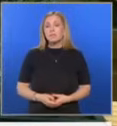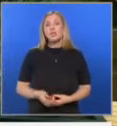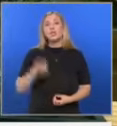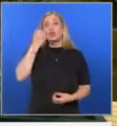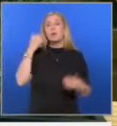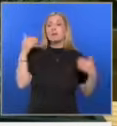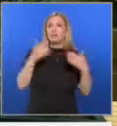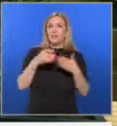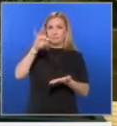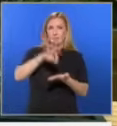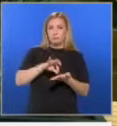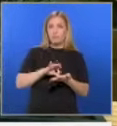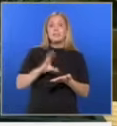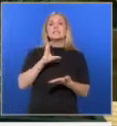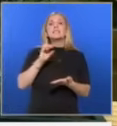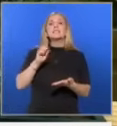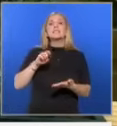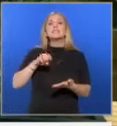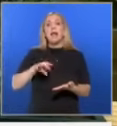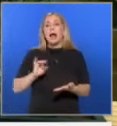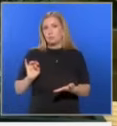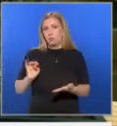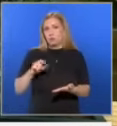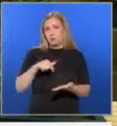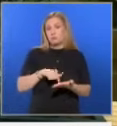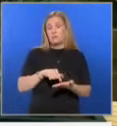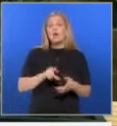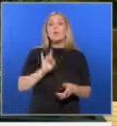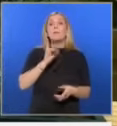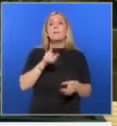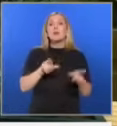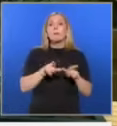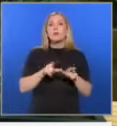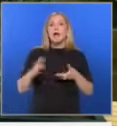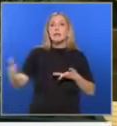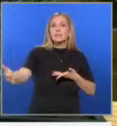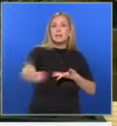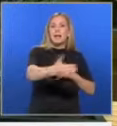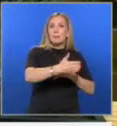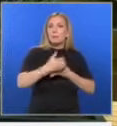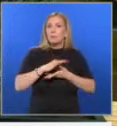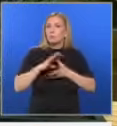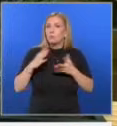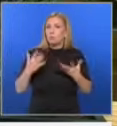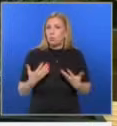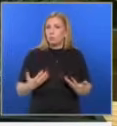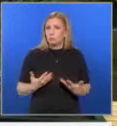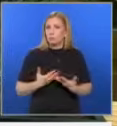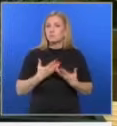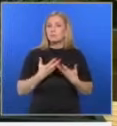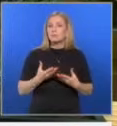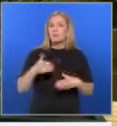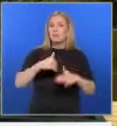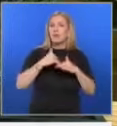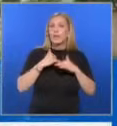Добър вечер от Страсбург. Роберта Мецола действително събра много по-голяма от необходимата и подкрепа. Дори част от